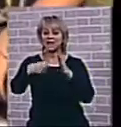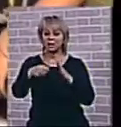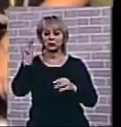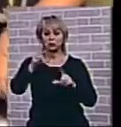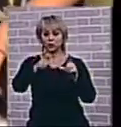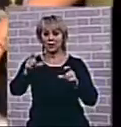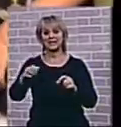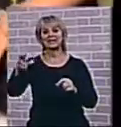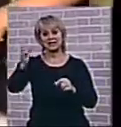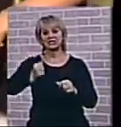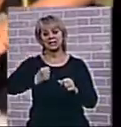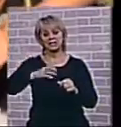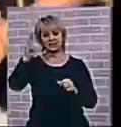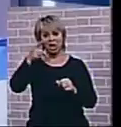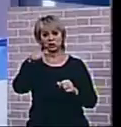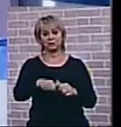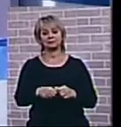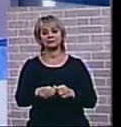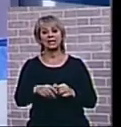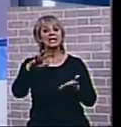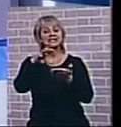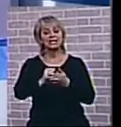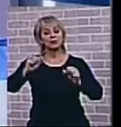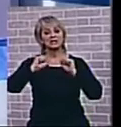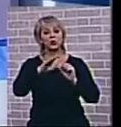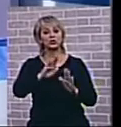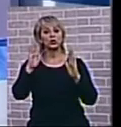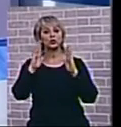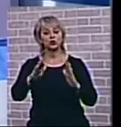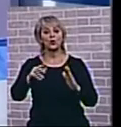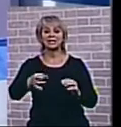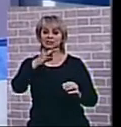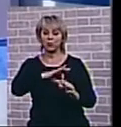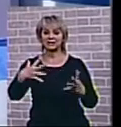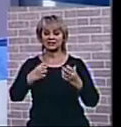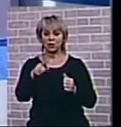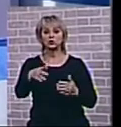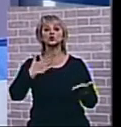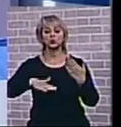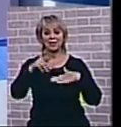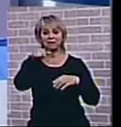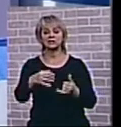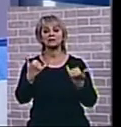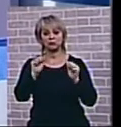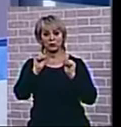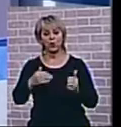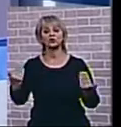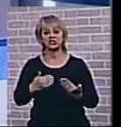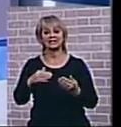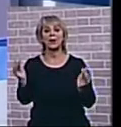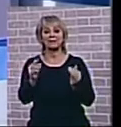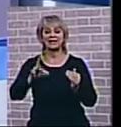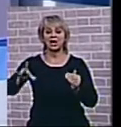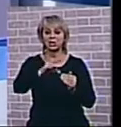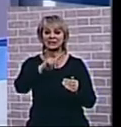школьников солдатской кашей. Заниматься спортом не только с пользой для здоровья, но и с удовольствием теперь могут жители